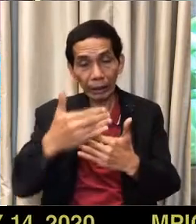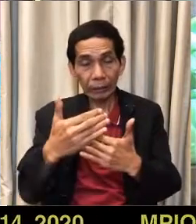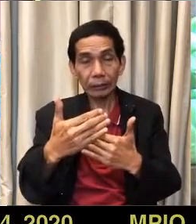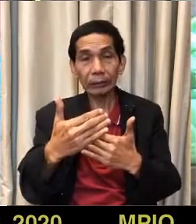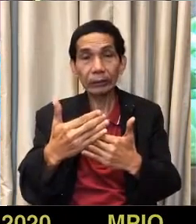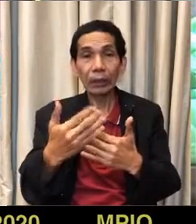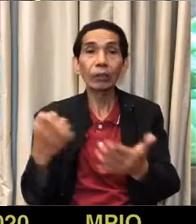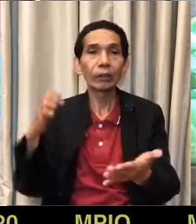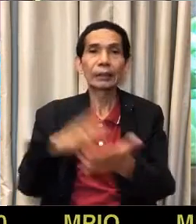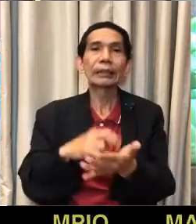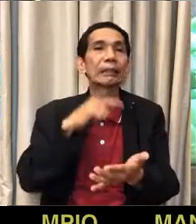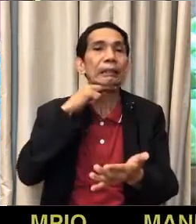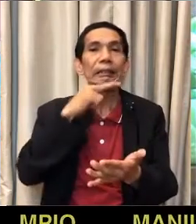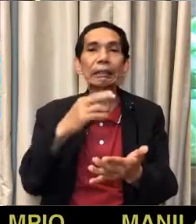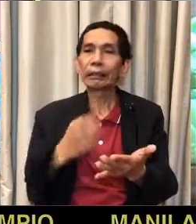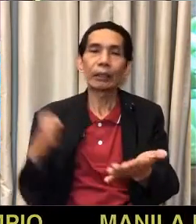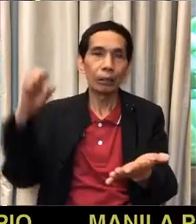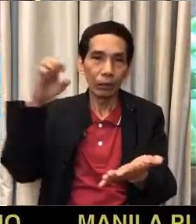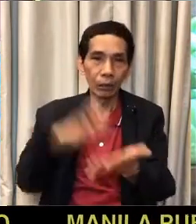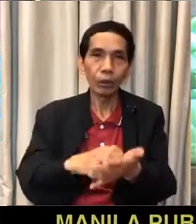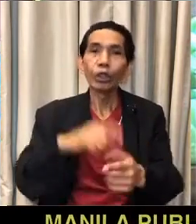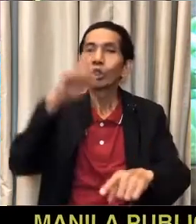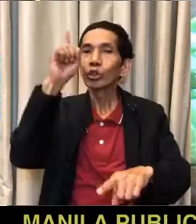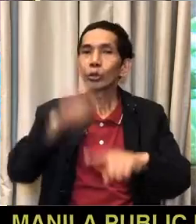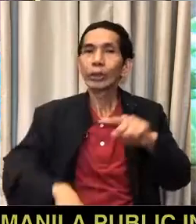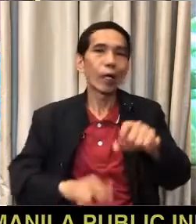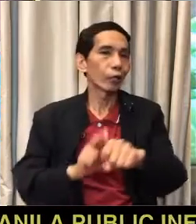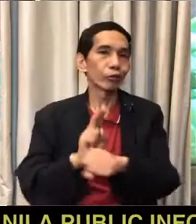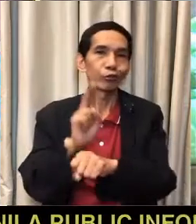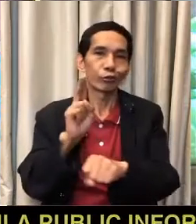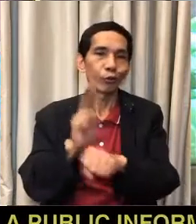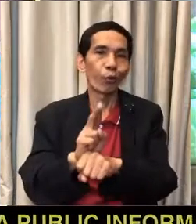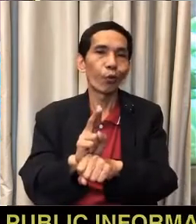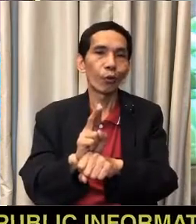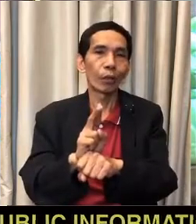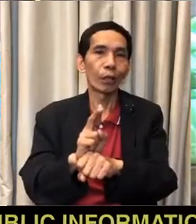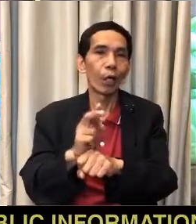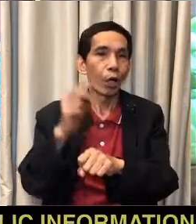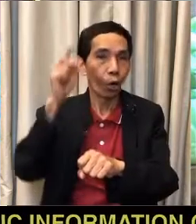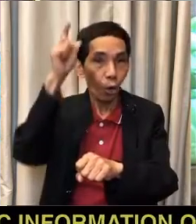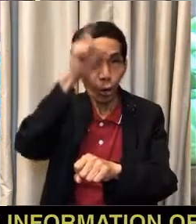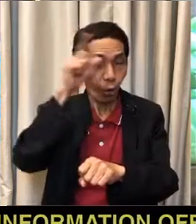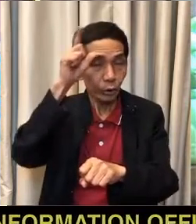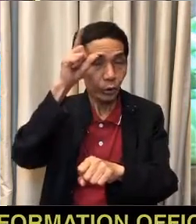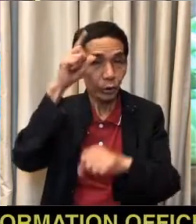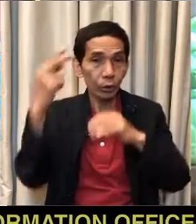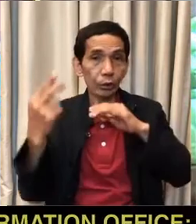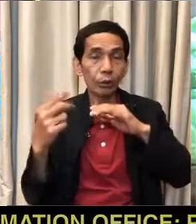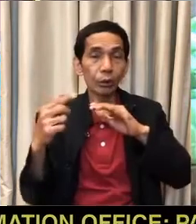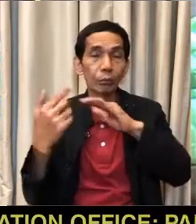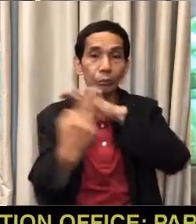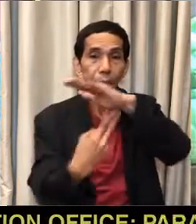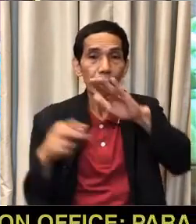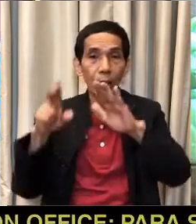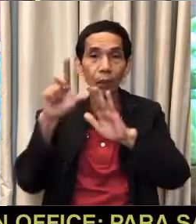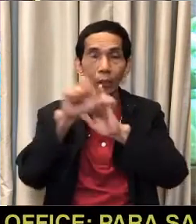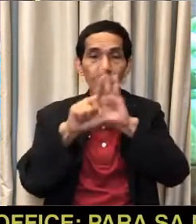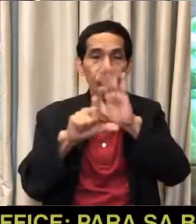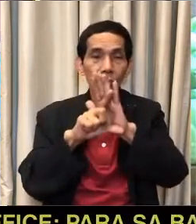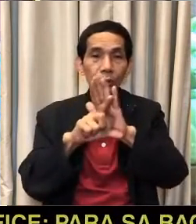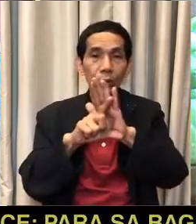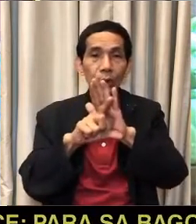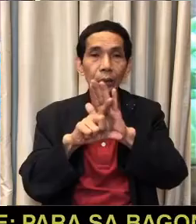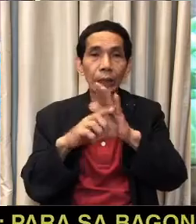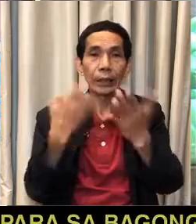semestre, hindi ka naman enroll. Hindi mo siya magagamit. Kasi the logic behind the law is to ease, to cushion